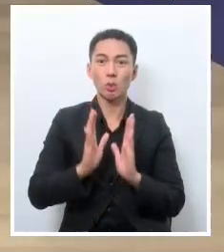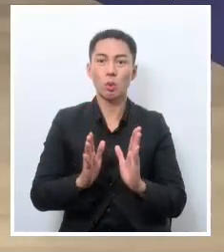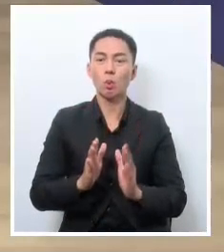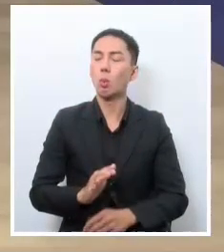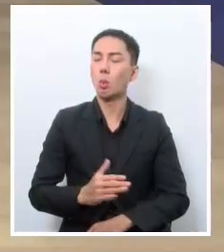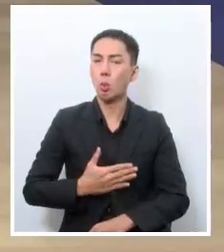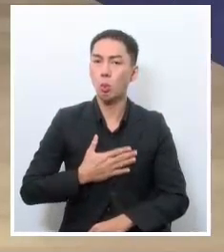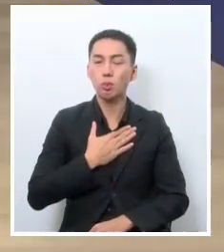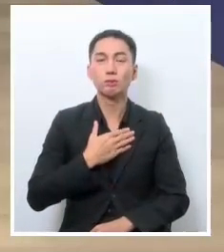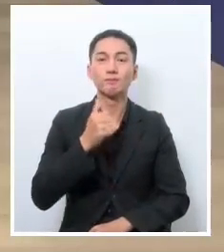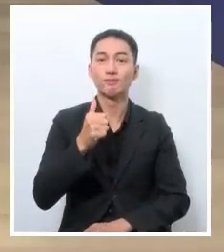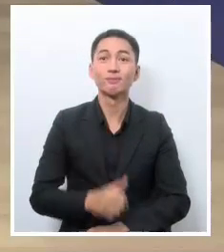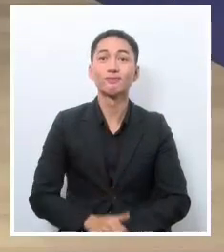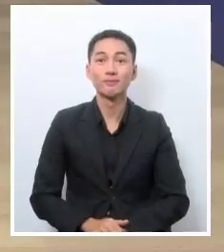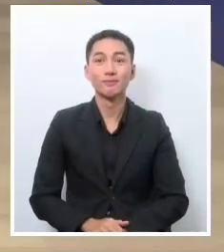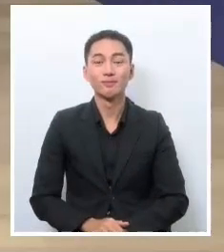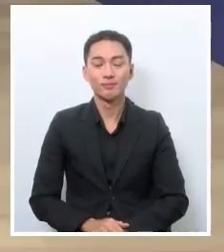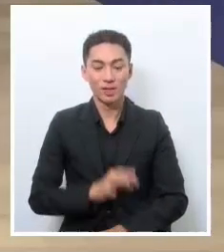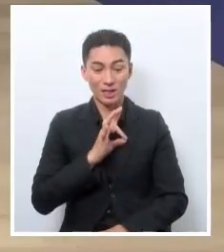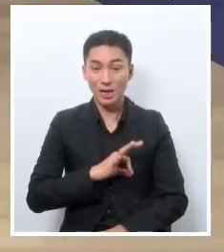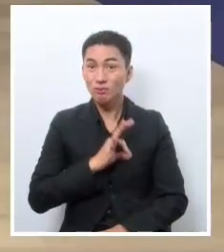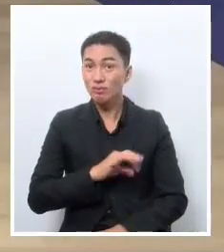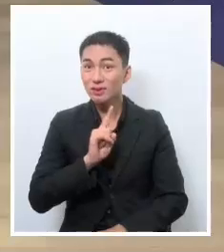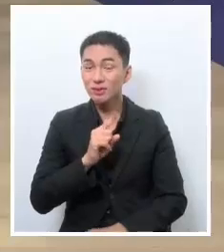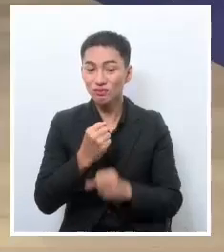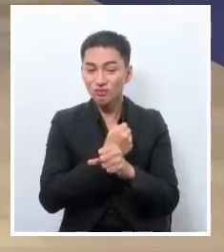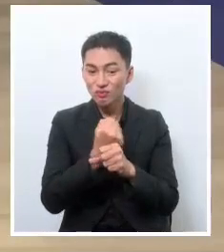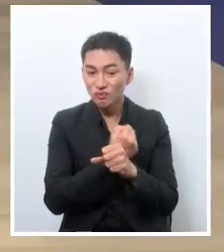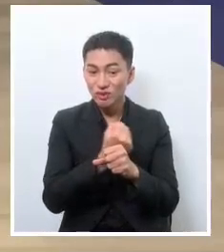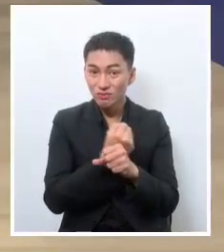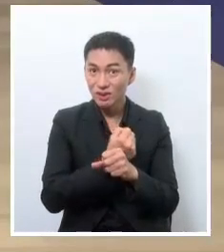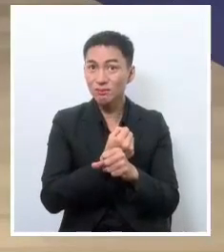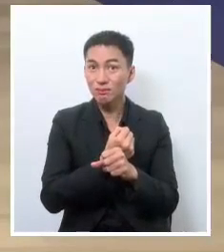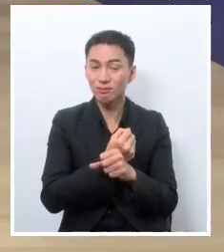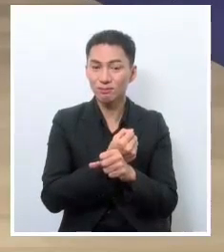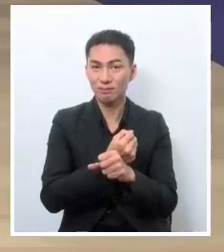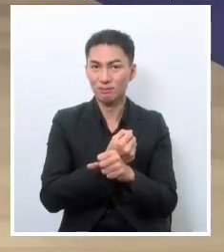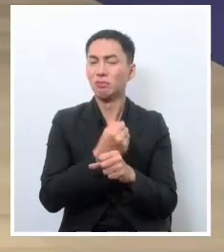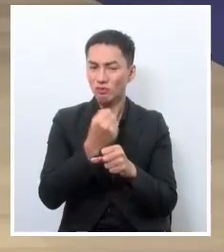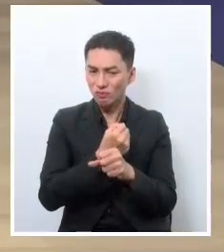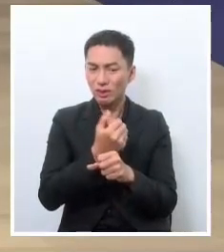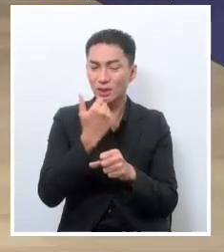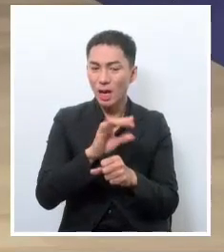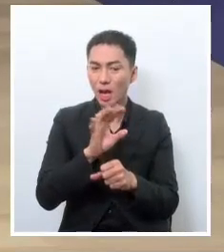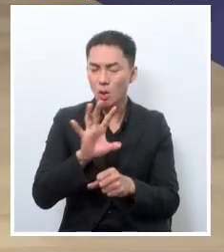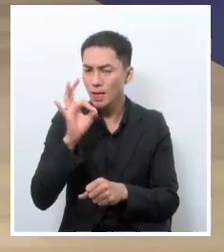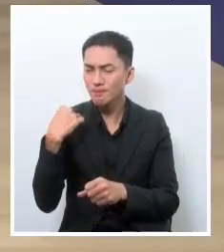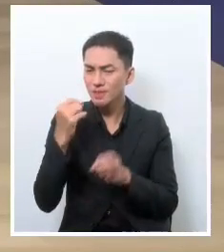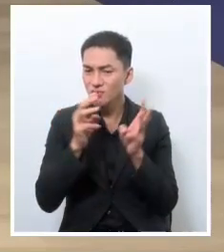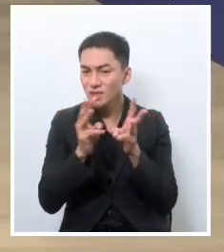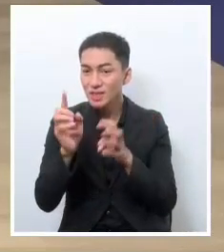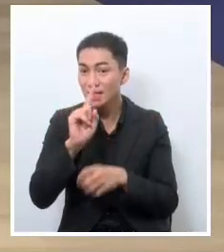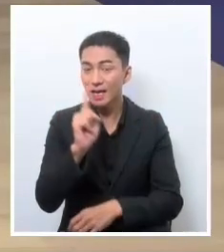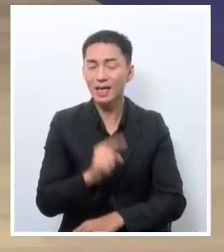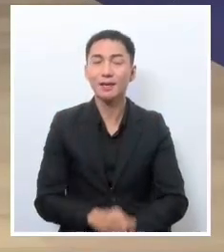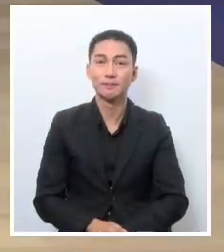เรื่องของการฝึกซ้อมเนี่ยเรามีเทคนิคอะไรพิเศษมั้ยในการฝึกซ้อมของเราจึงทำให้ได้เราเราได้รับคัดเลือกในครั้งนี้ครับเทคนิคของ